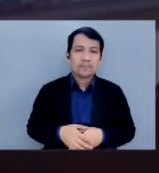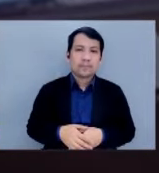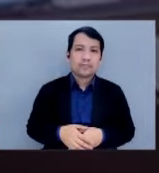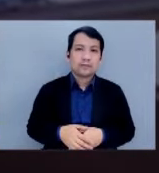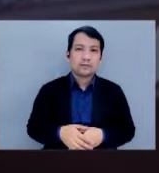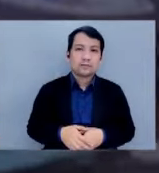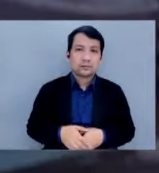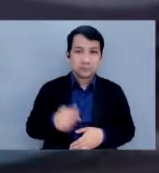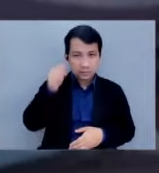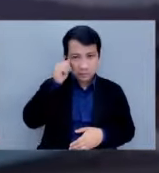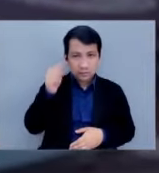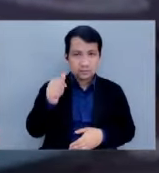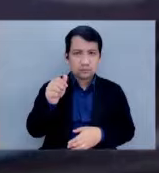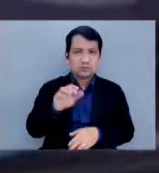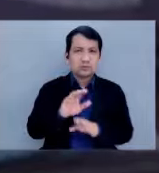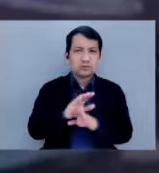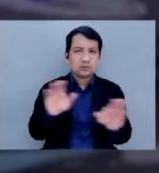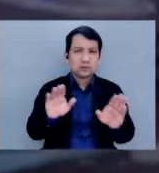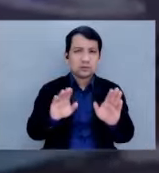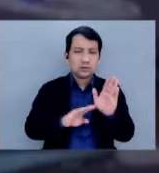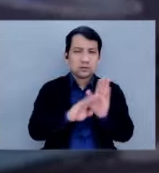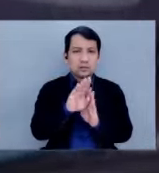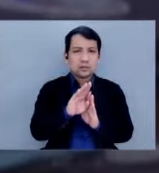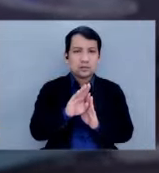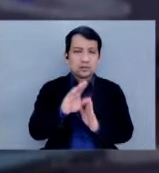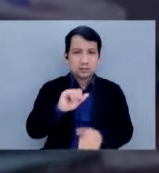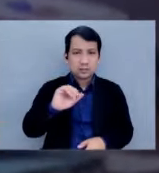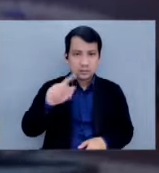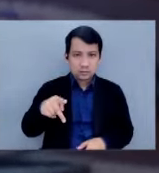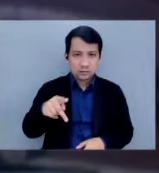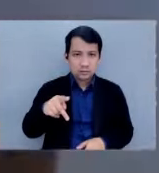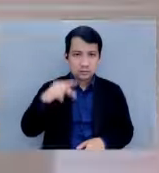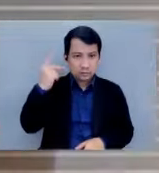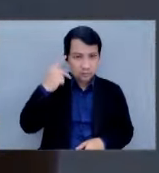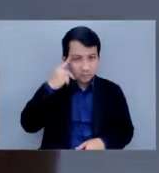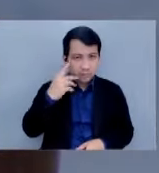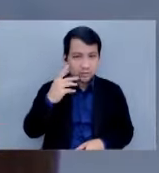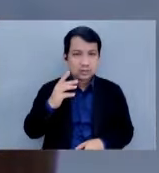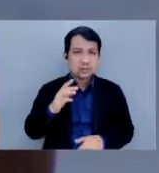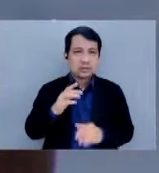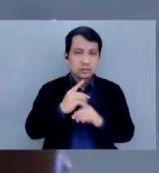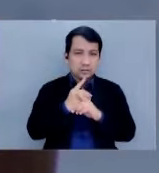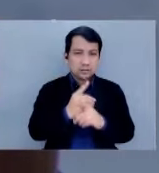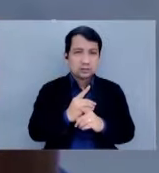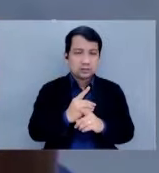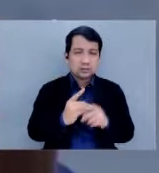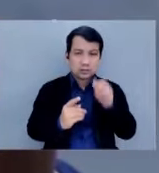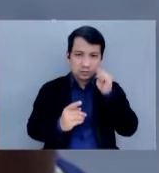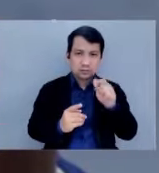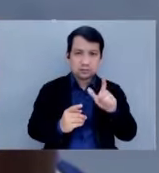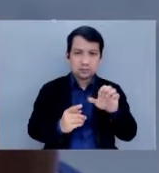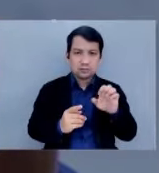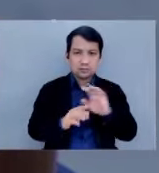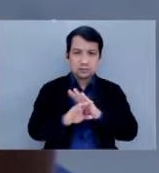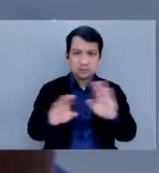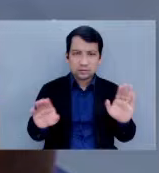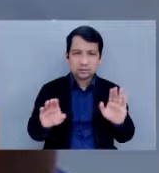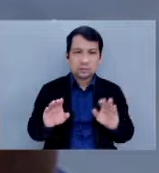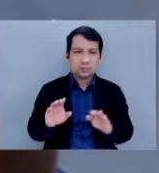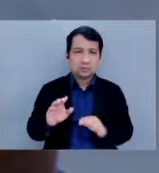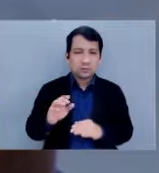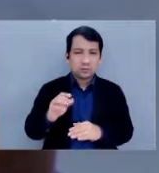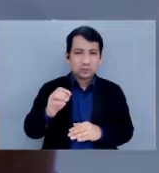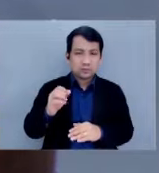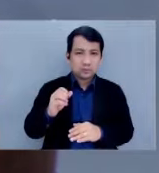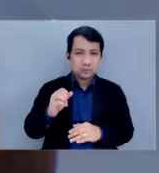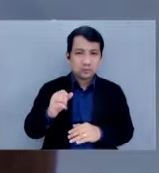Alvarez na huwag nang isama ang AFP sa usaping politikal. Depensa naman ni Alvarez, hindi maituturing na seditious o